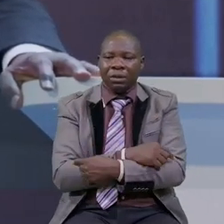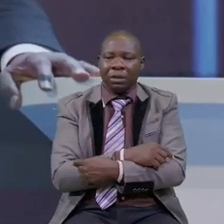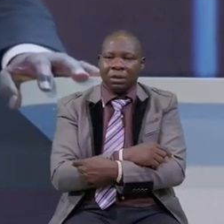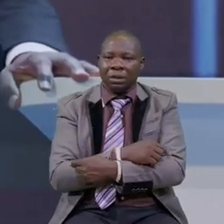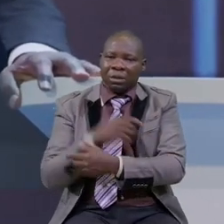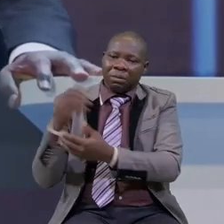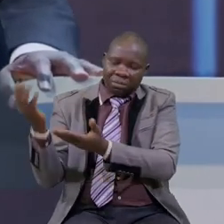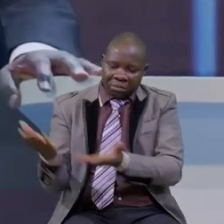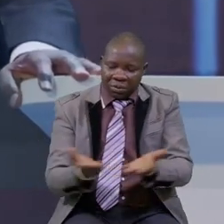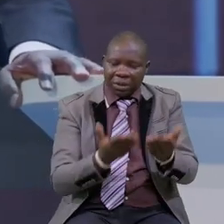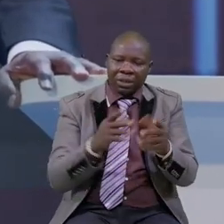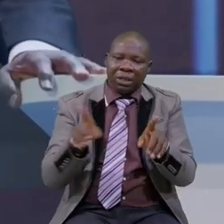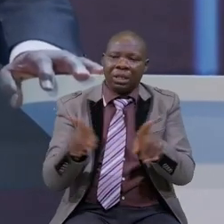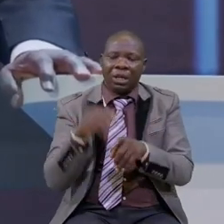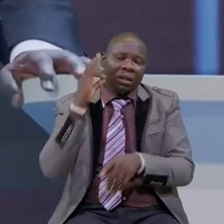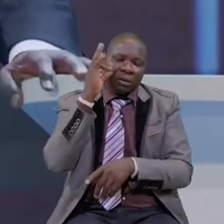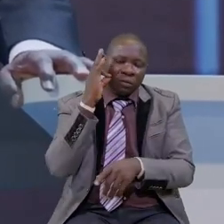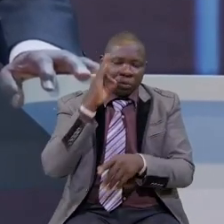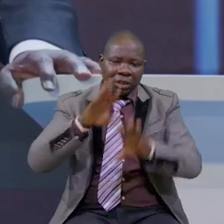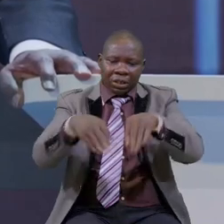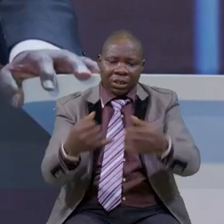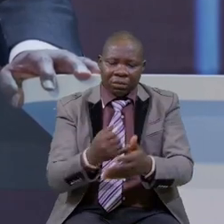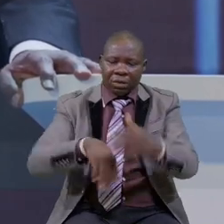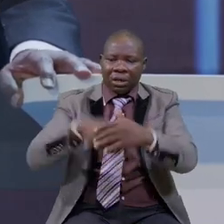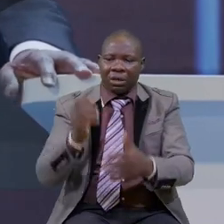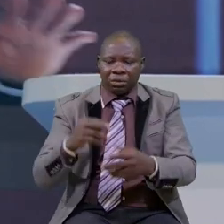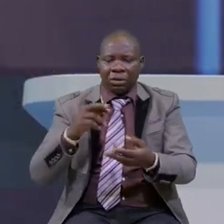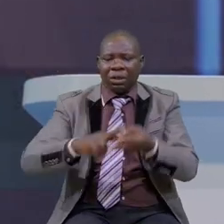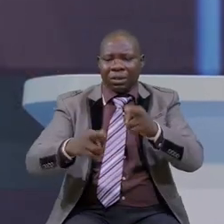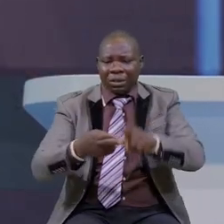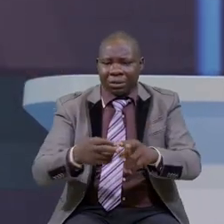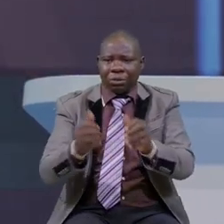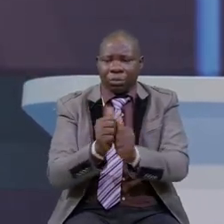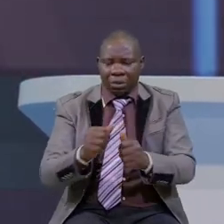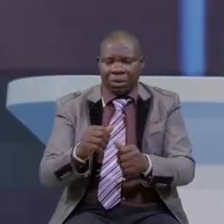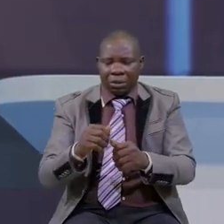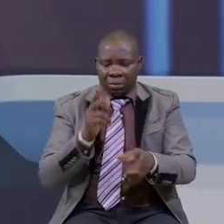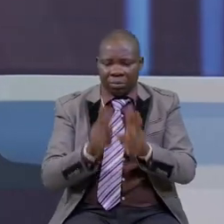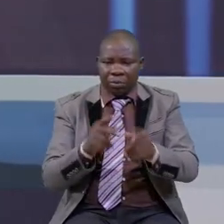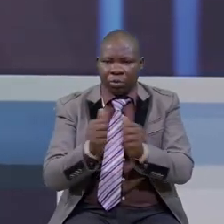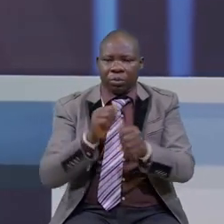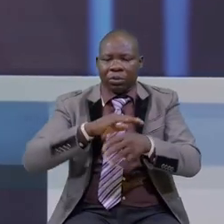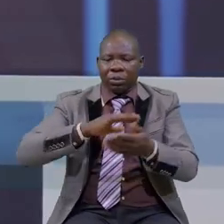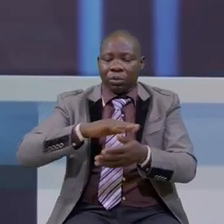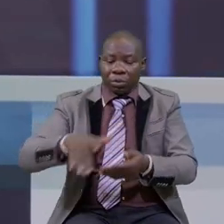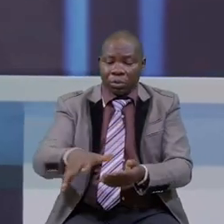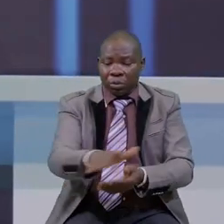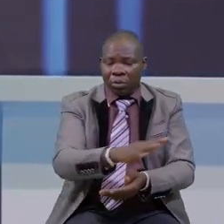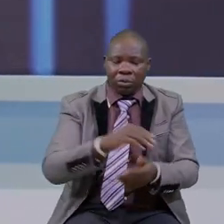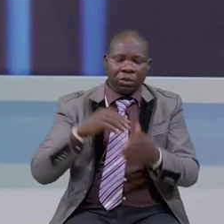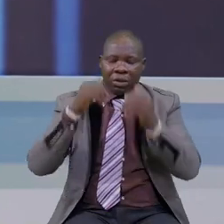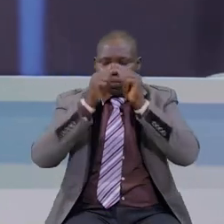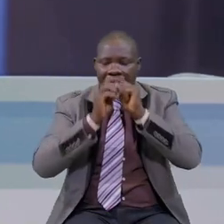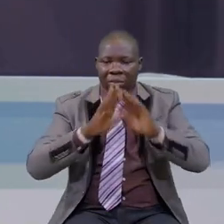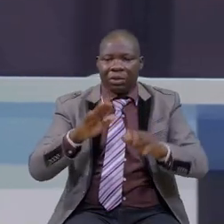fruit. Donnez cela dans vos interactions avec les gens, avec sa béatitude. Matthieu